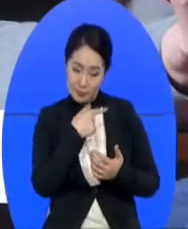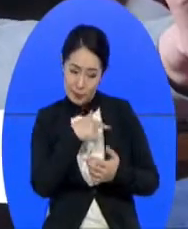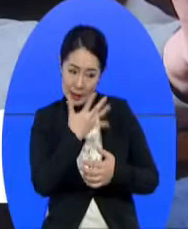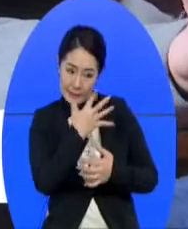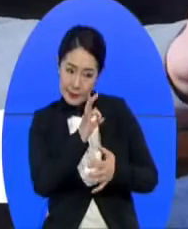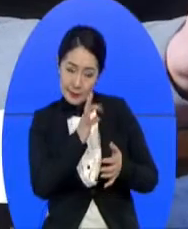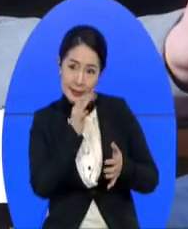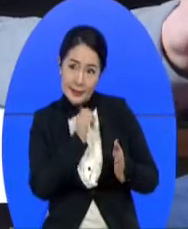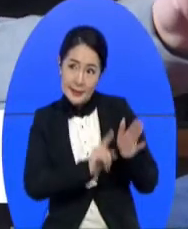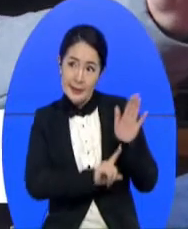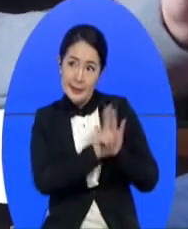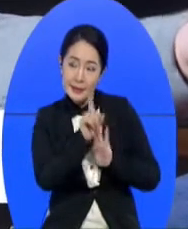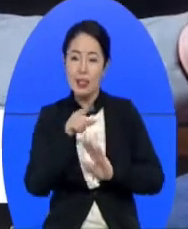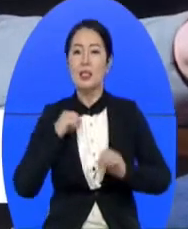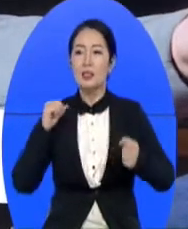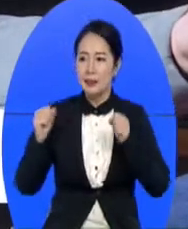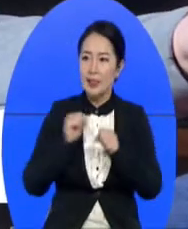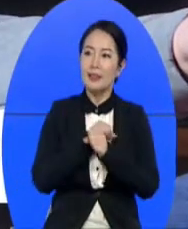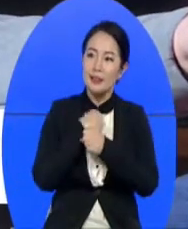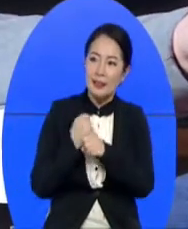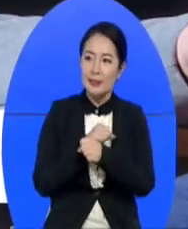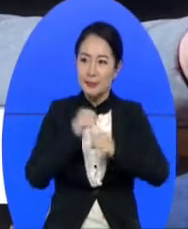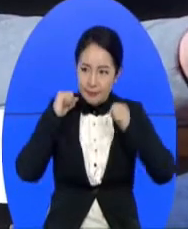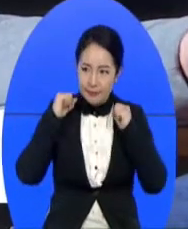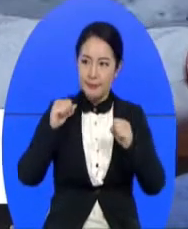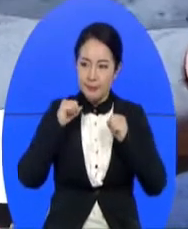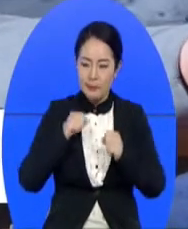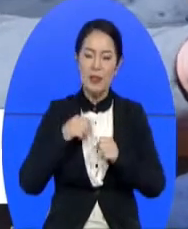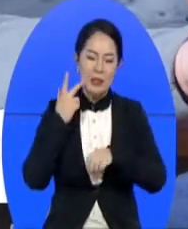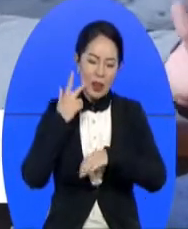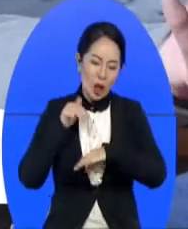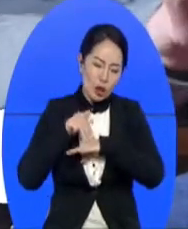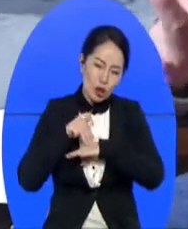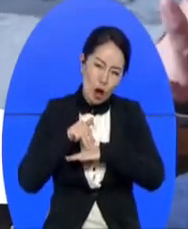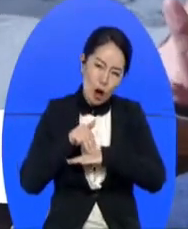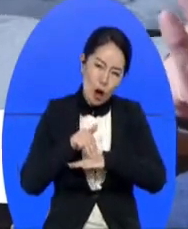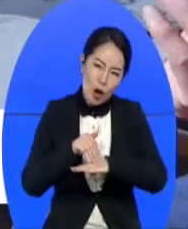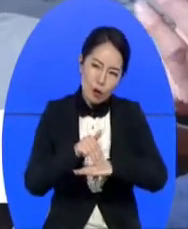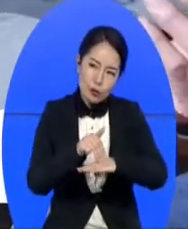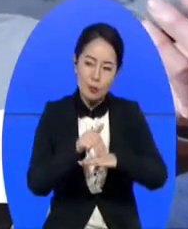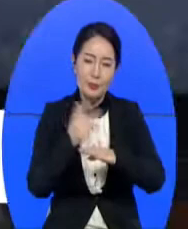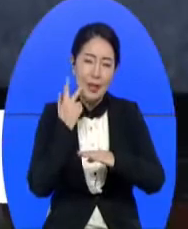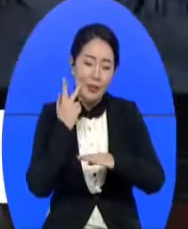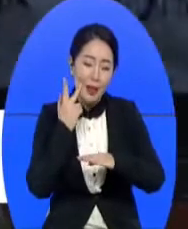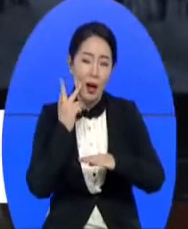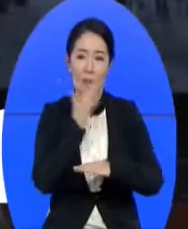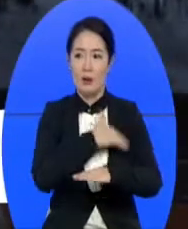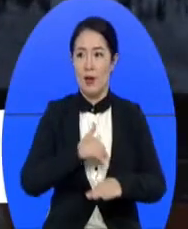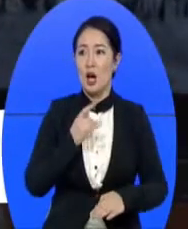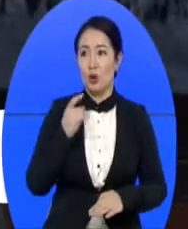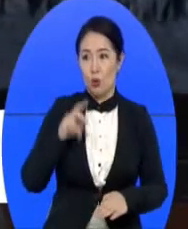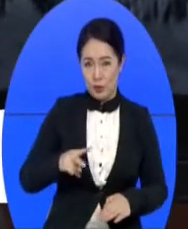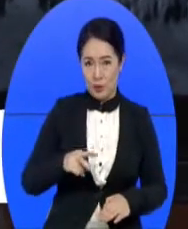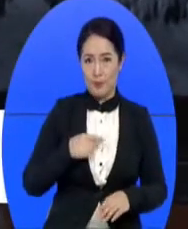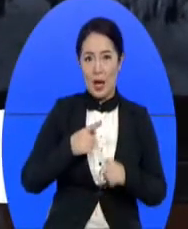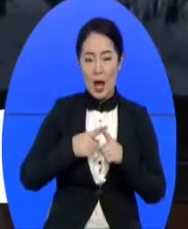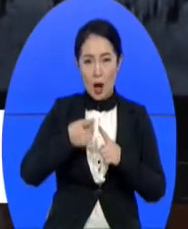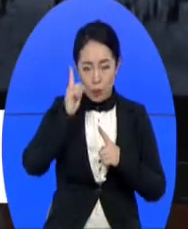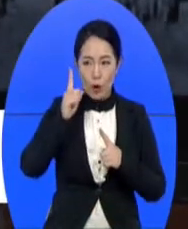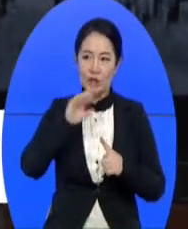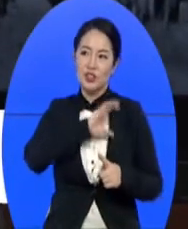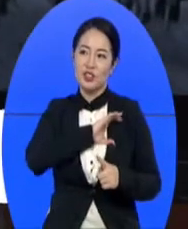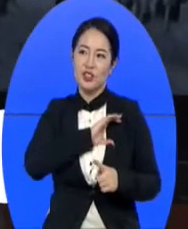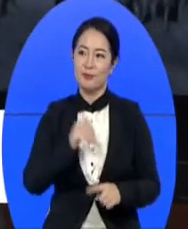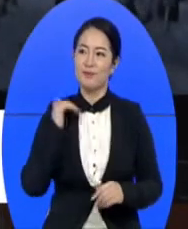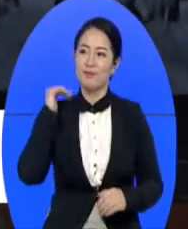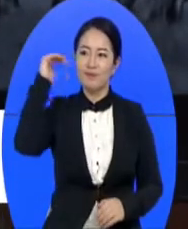эхлээл дасгал хөдөлгөөн хийгээл ингээл яваад байх юм бол тогтмол хийж ийл байвал ер нь эрүүл яваа л гэсэн. Хамгийн гол нь өөрө өндөр сэтгэлтэй байх